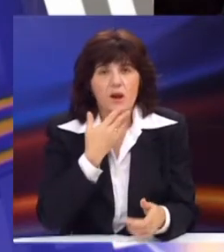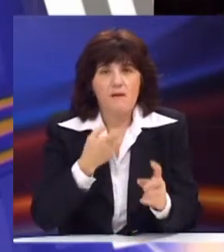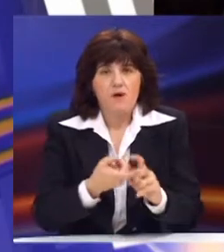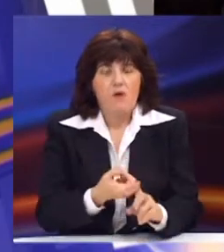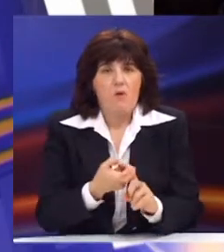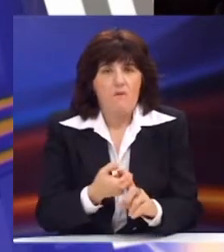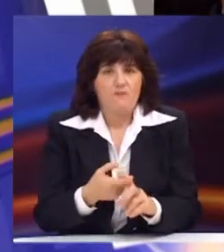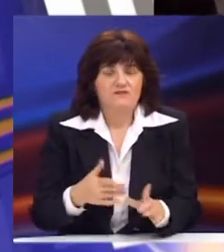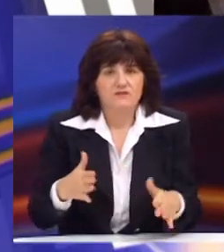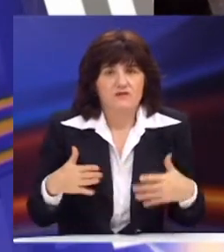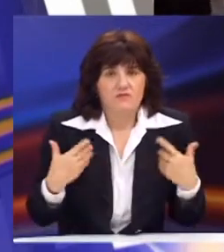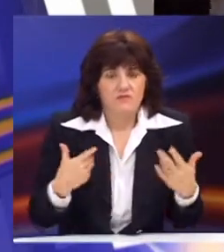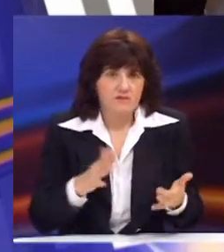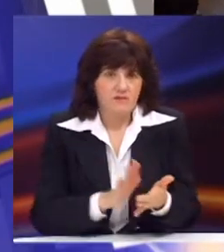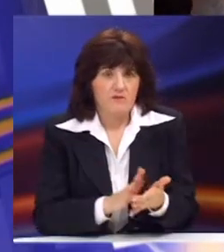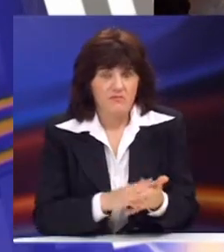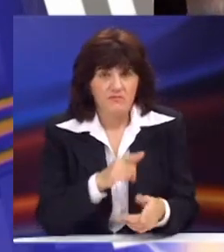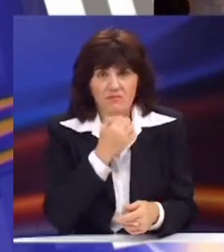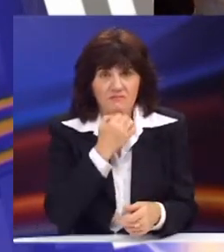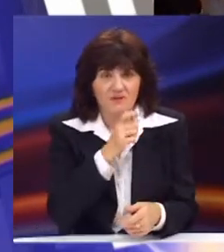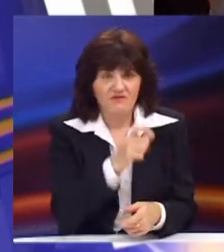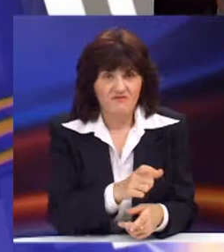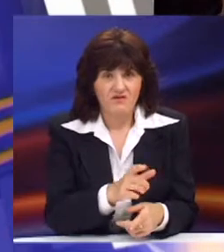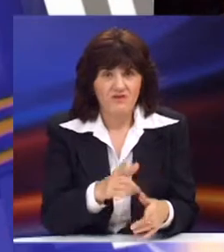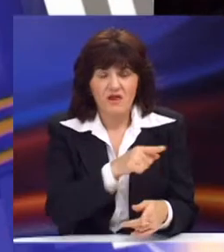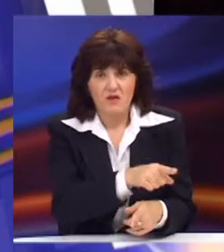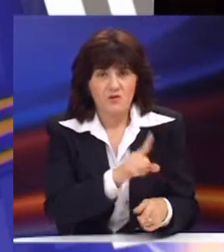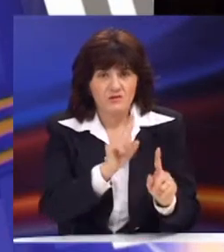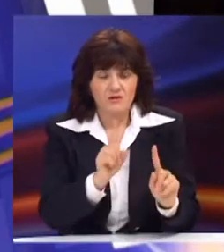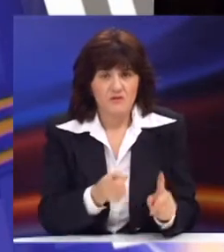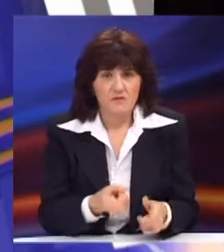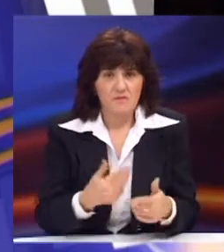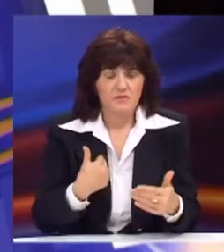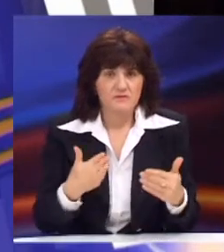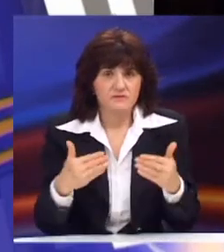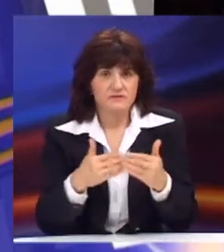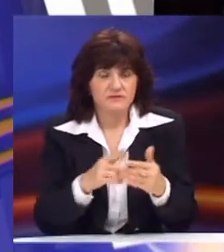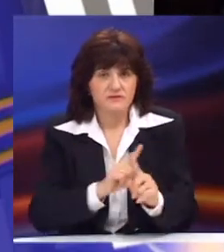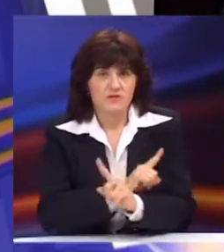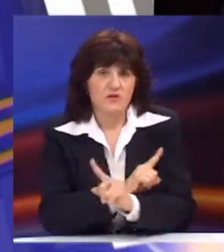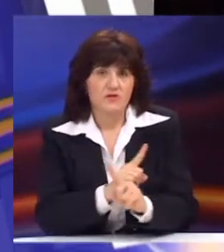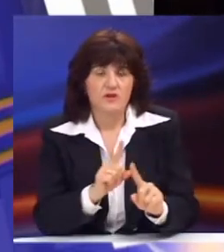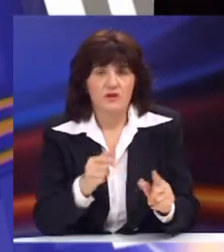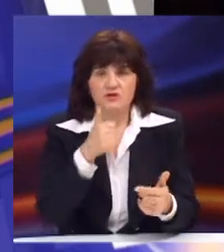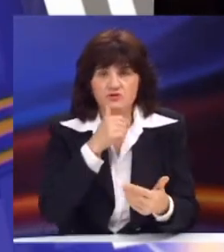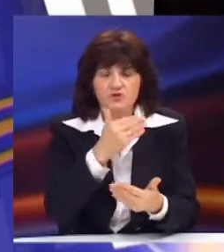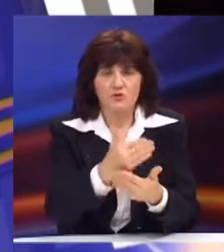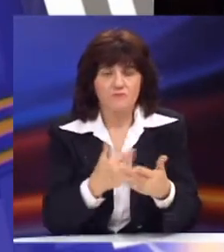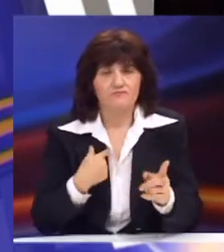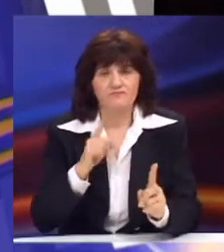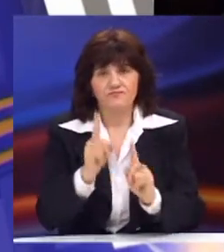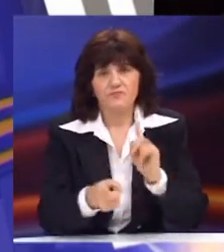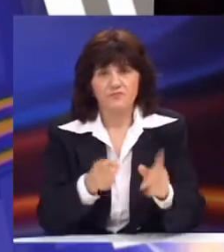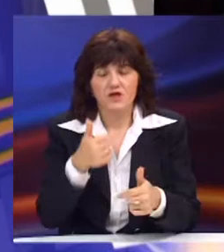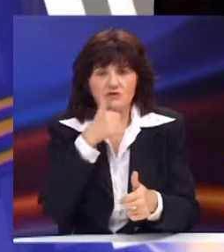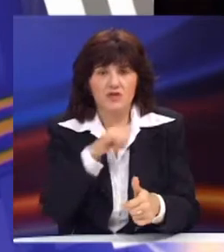takav nema obaveze da se bavi informacijom. On će kroz projekat nešto tražiti, ali njegova programska šema je nešto što